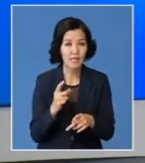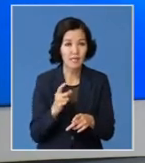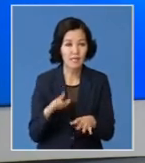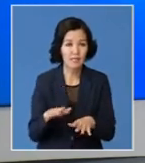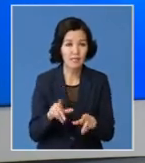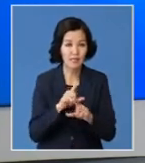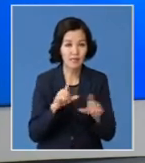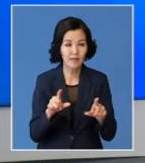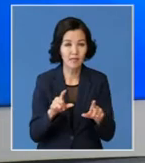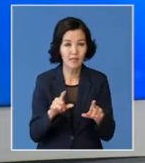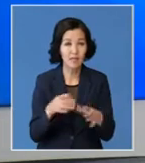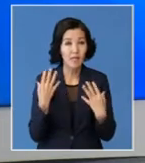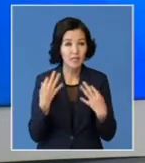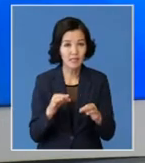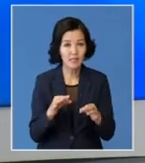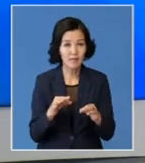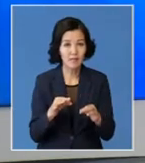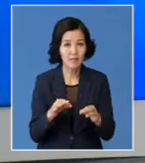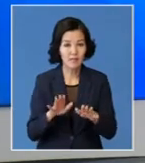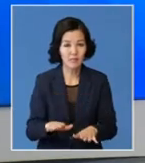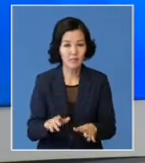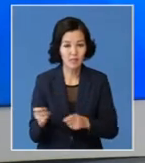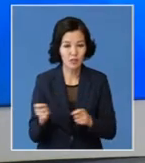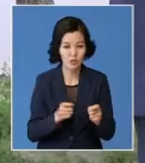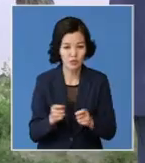заведения действовал с разрешения местных чиновников.